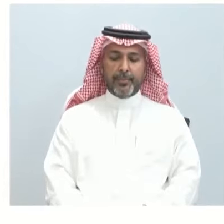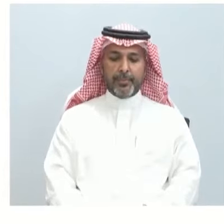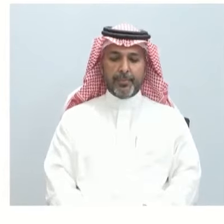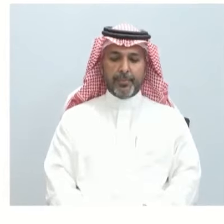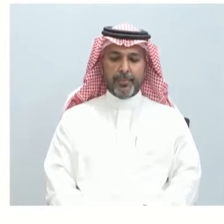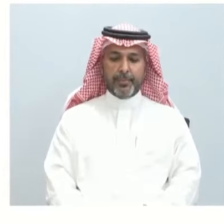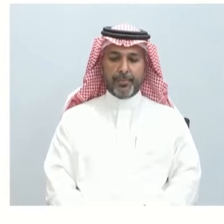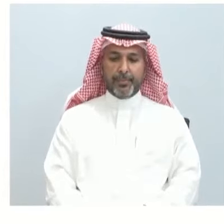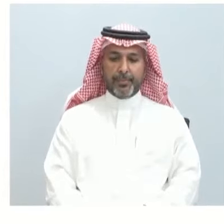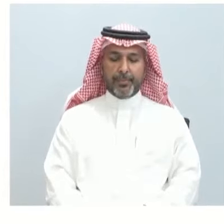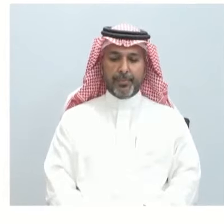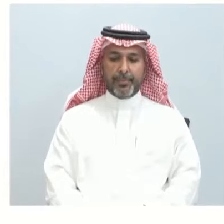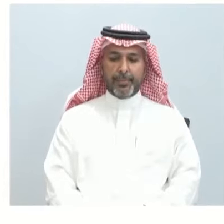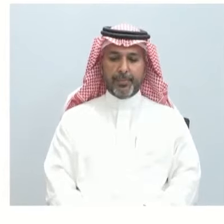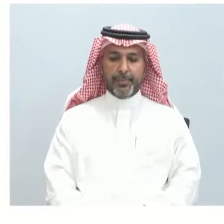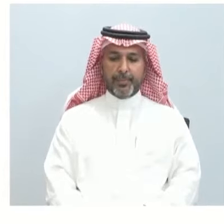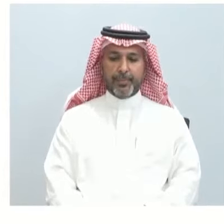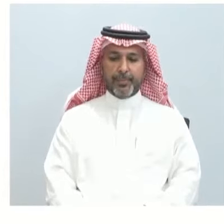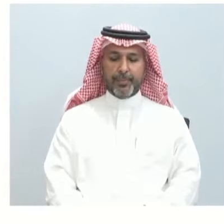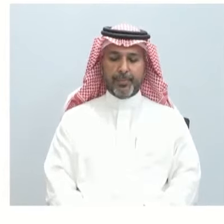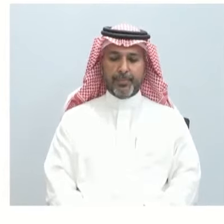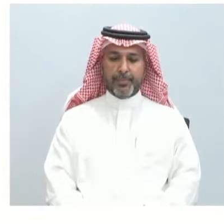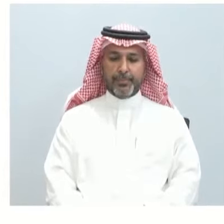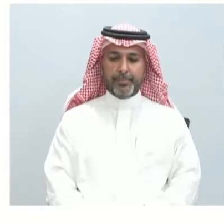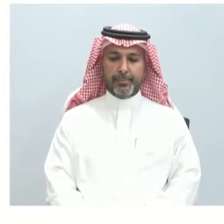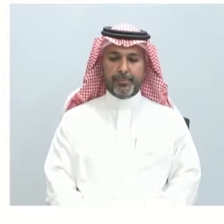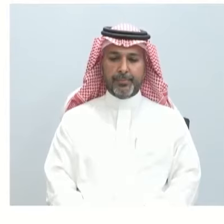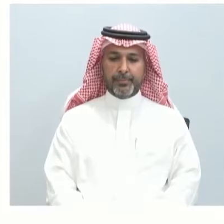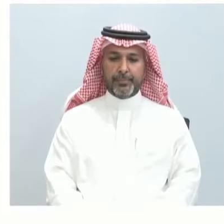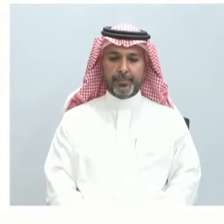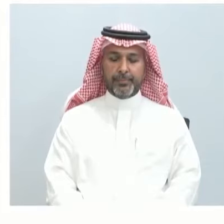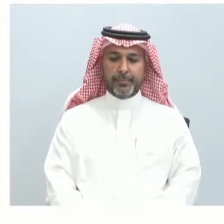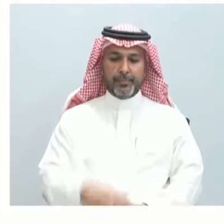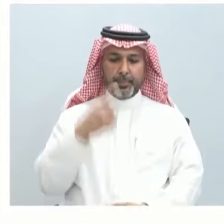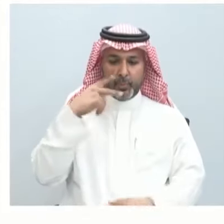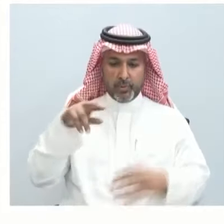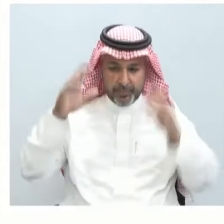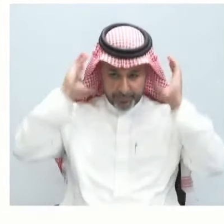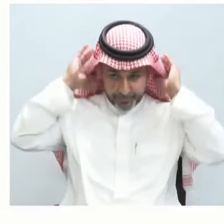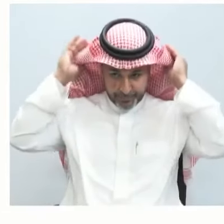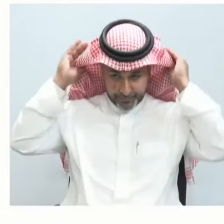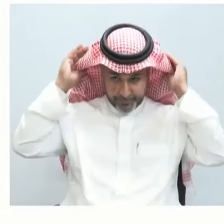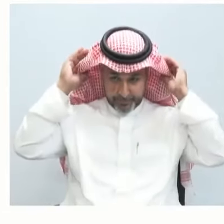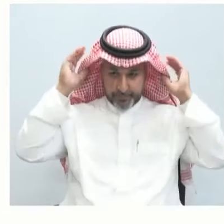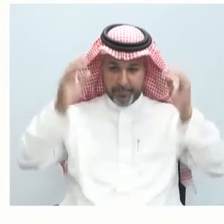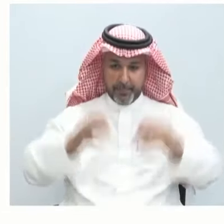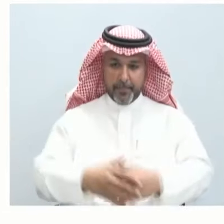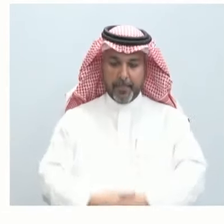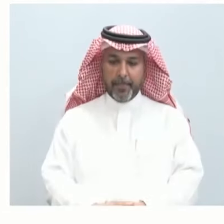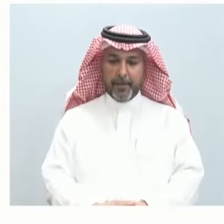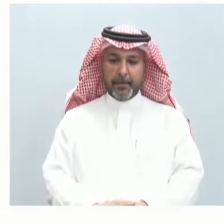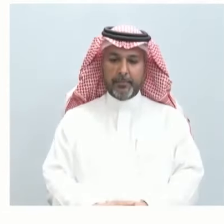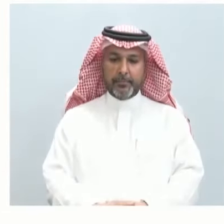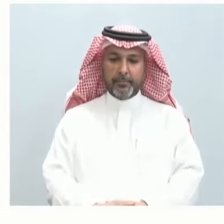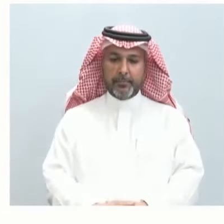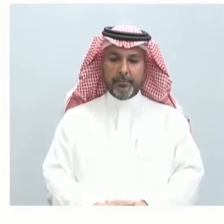سنبدا بجمع الحدود المتشابهه ما امكن نلاحظ هنا لدينا الحدود المتشابهه ونقصد بالحدود المتشابهه ان يكون لها نفس